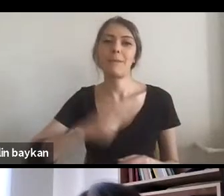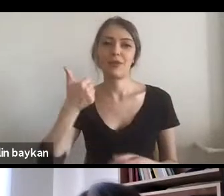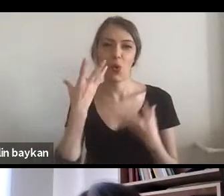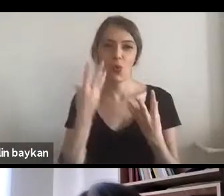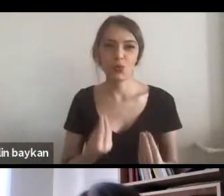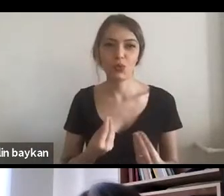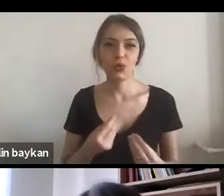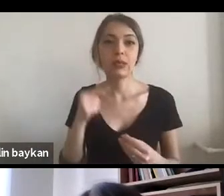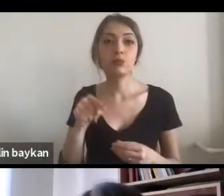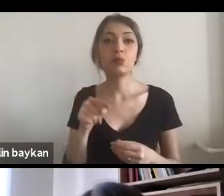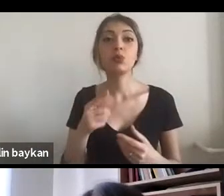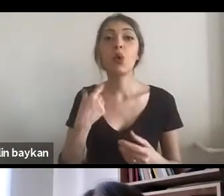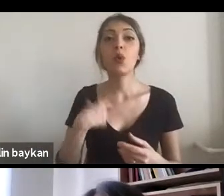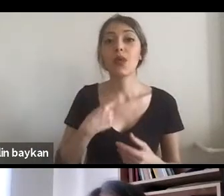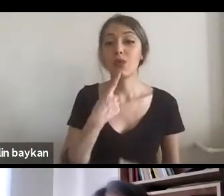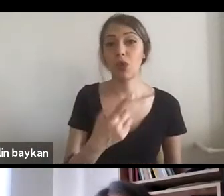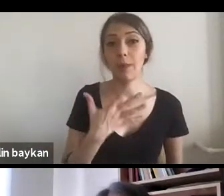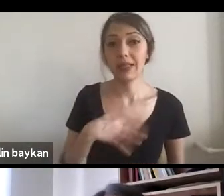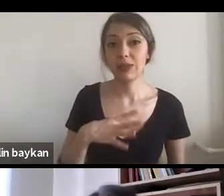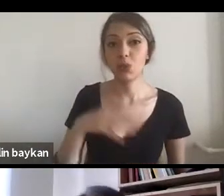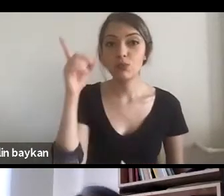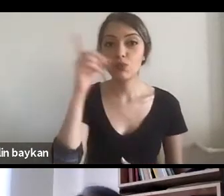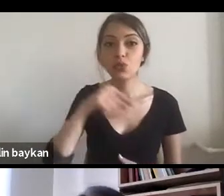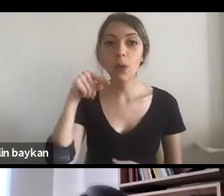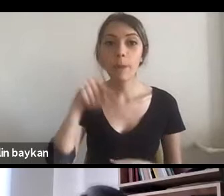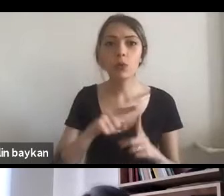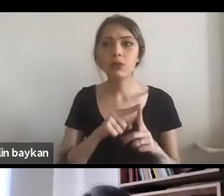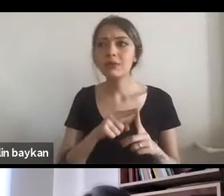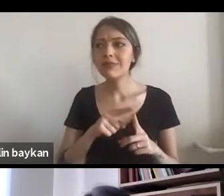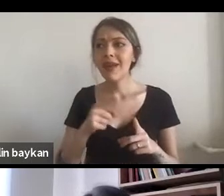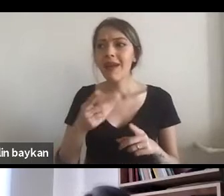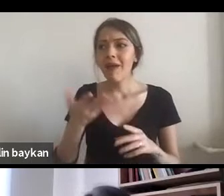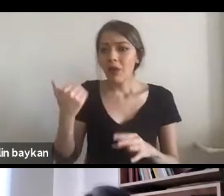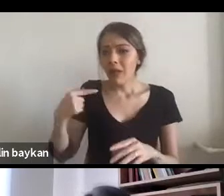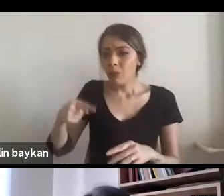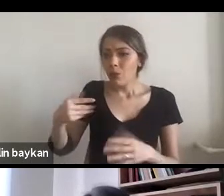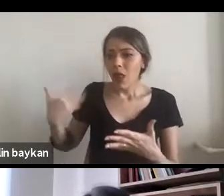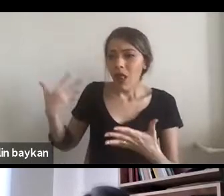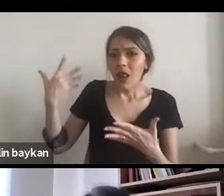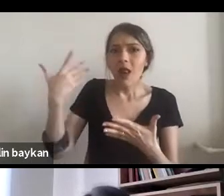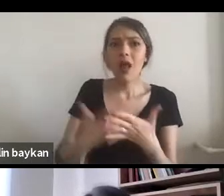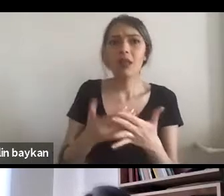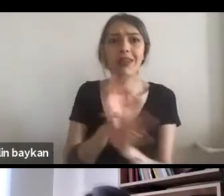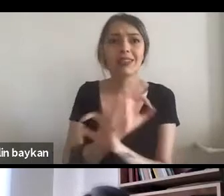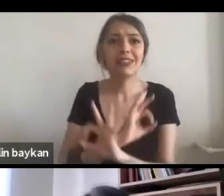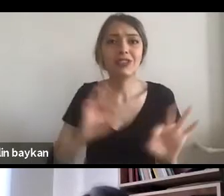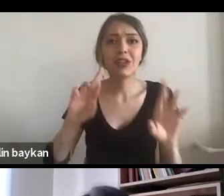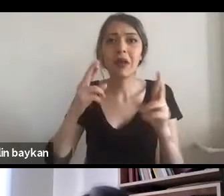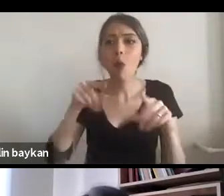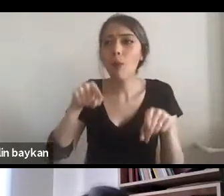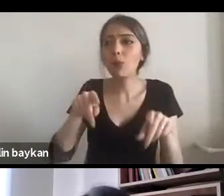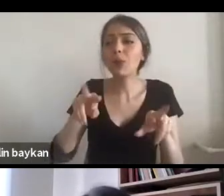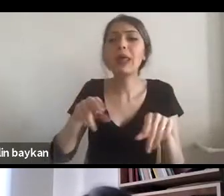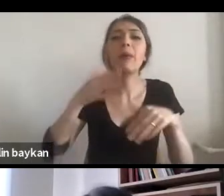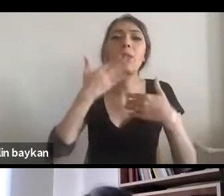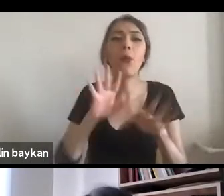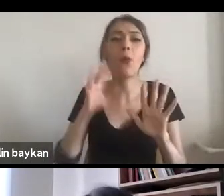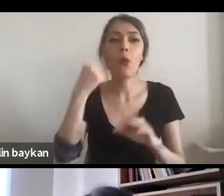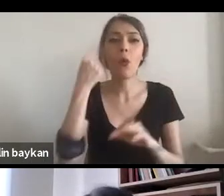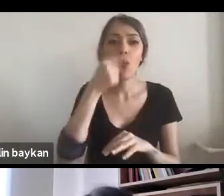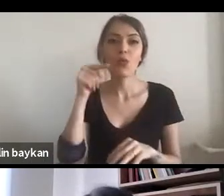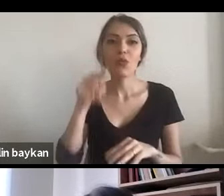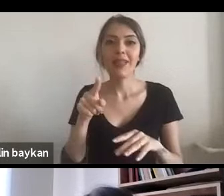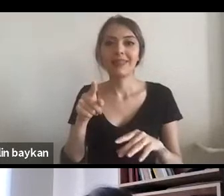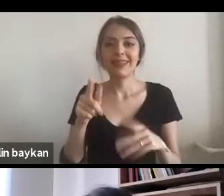Bu kısmı özellikle belirtmek istedim. Çünkü bu zamana kadar bu şekilde bir rapor hazırlamayan STK'lar ilk başlarken